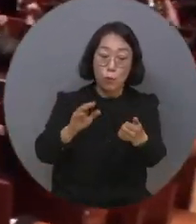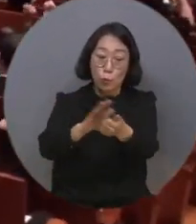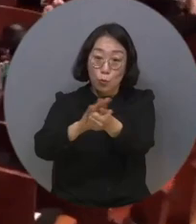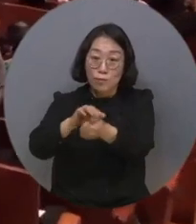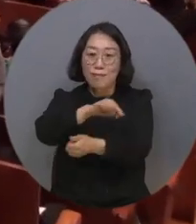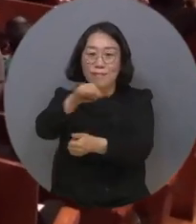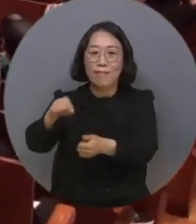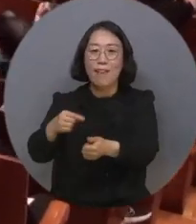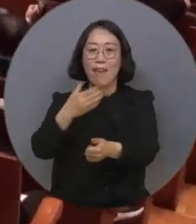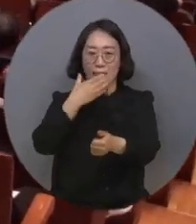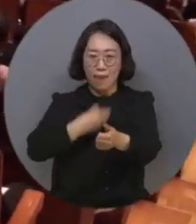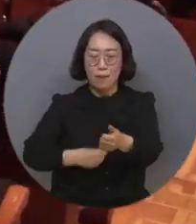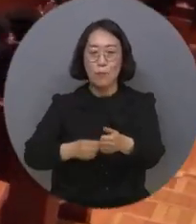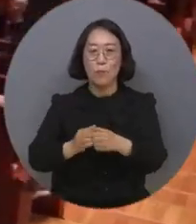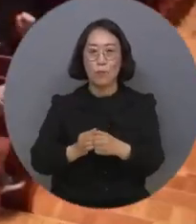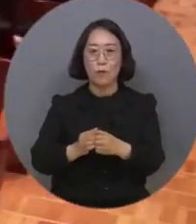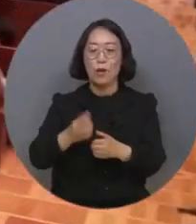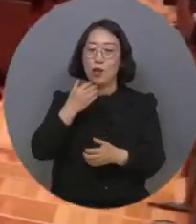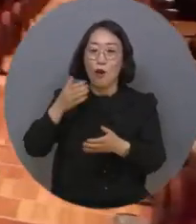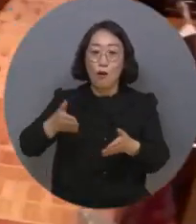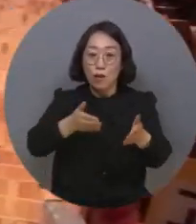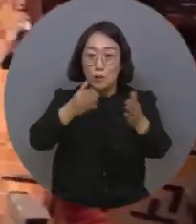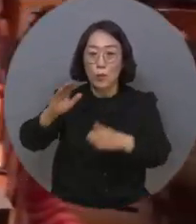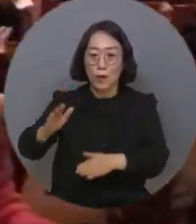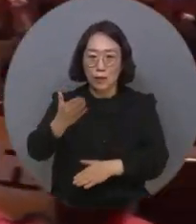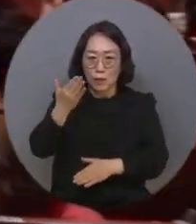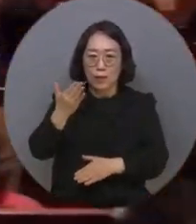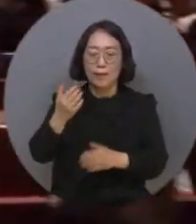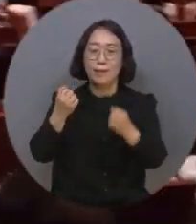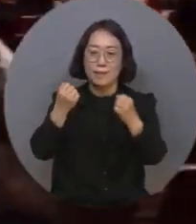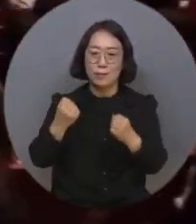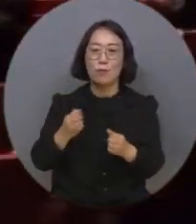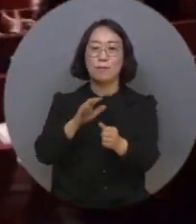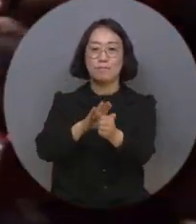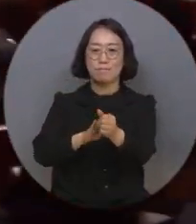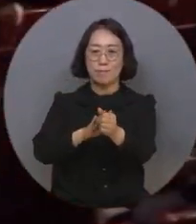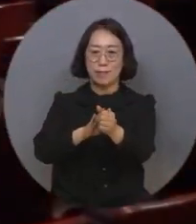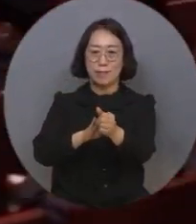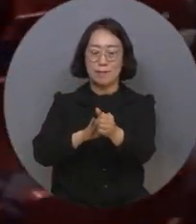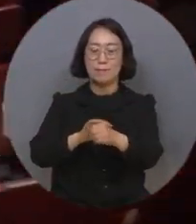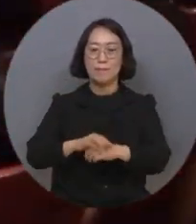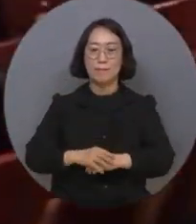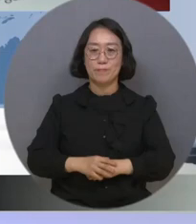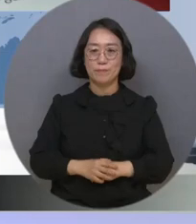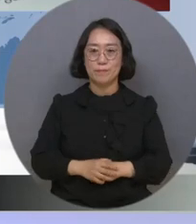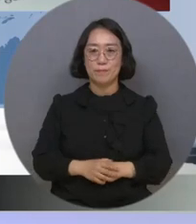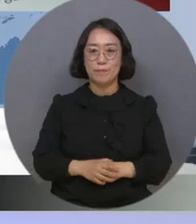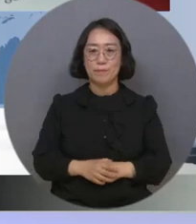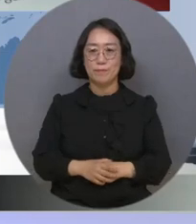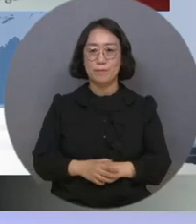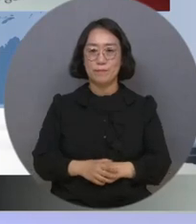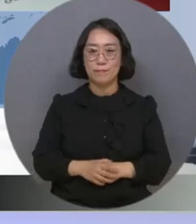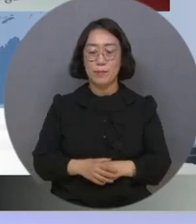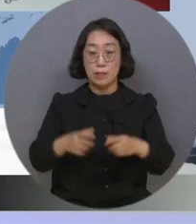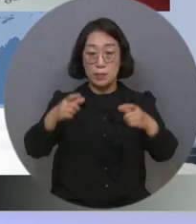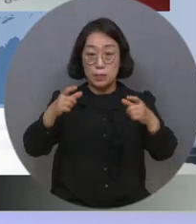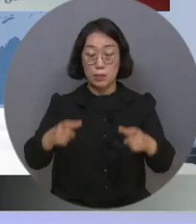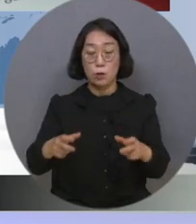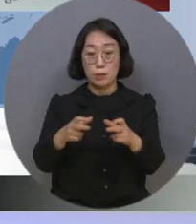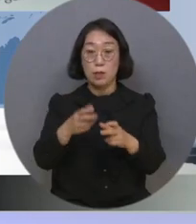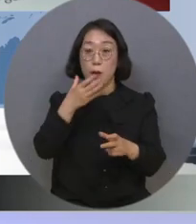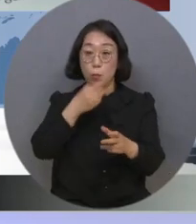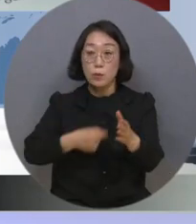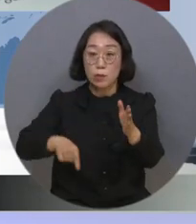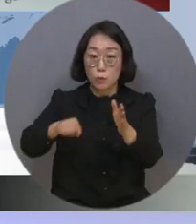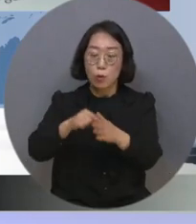사실. 사회복지사가 행복한 경기도가 되길 응원합니다. 복지TV 경기방송 정선입니다. 지역의 장애인 복지를